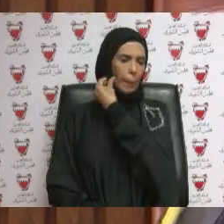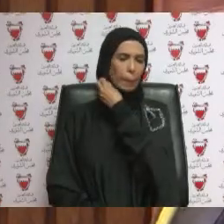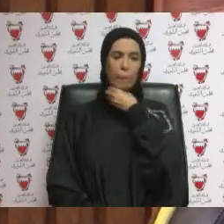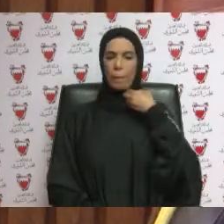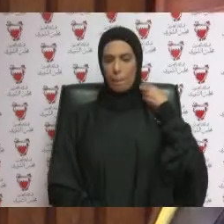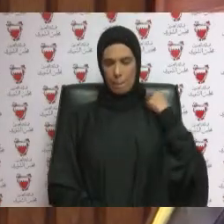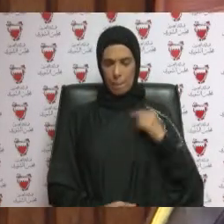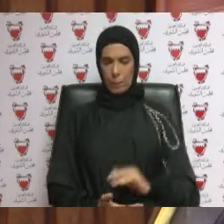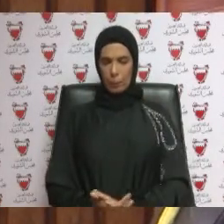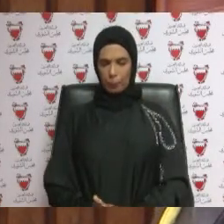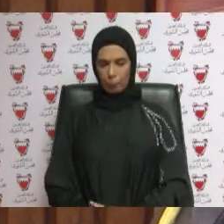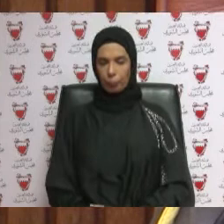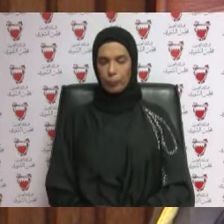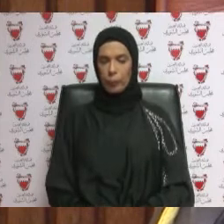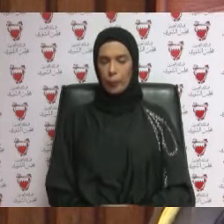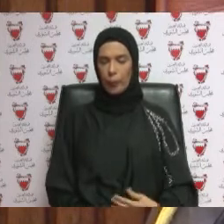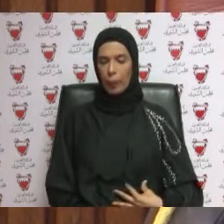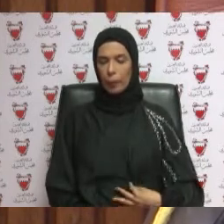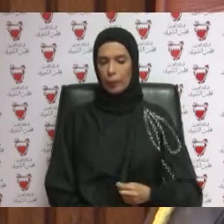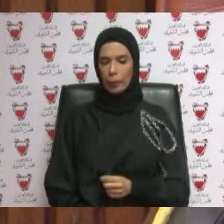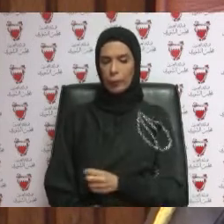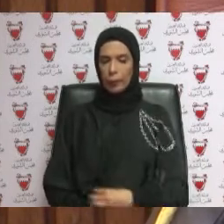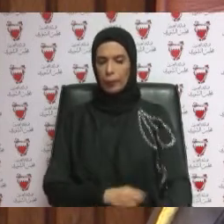شكرا جزيلا.